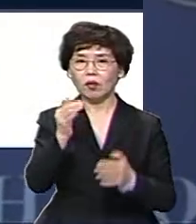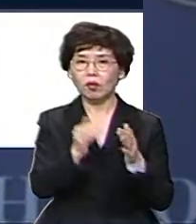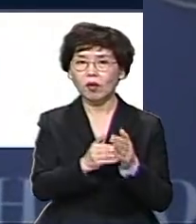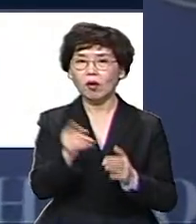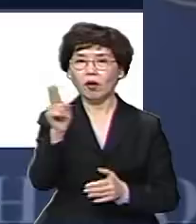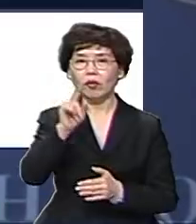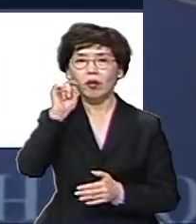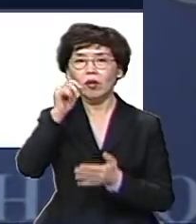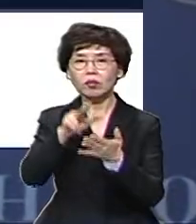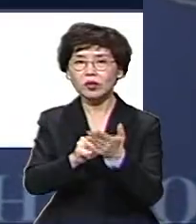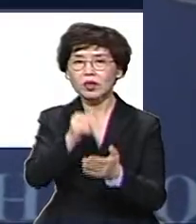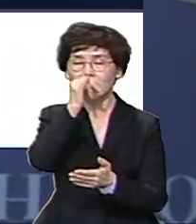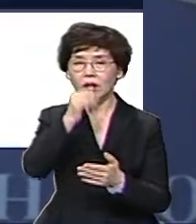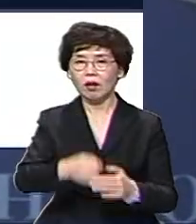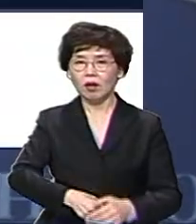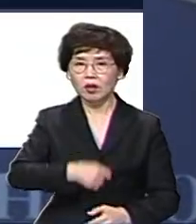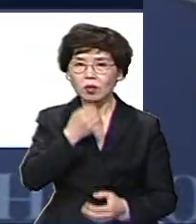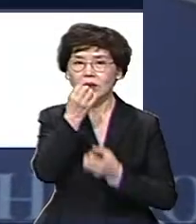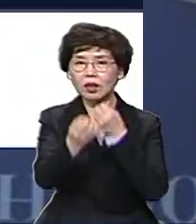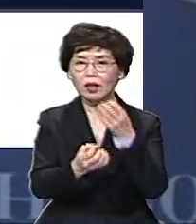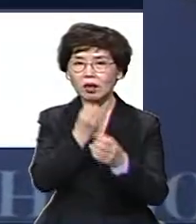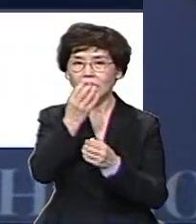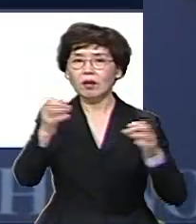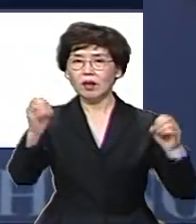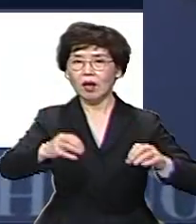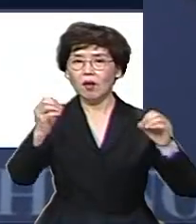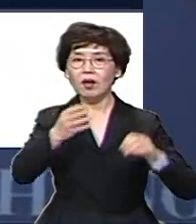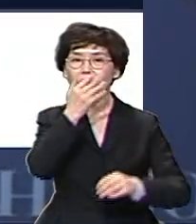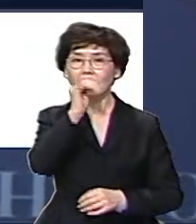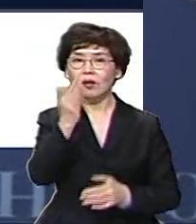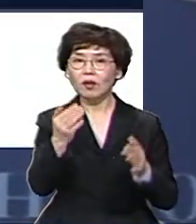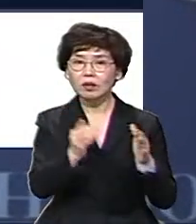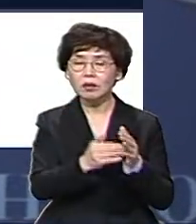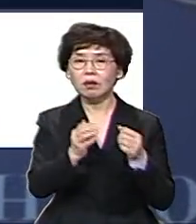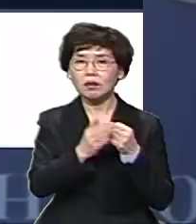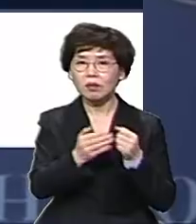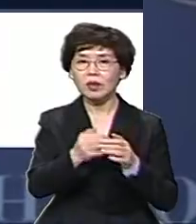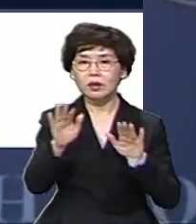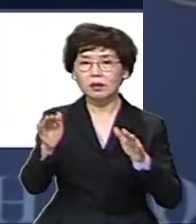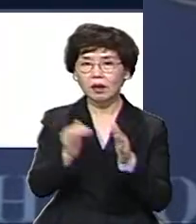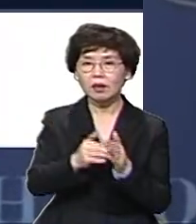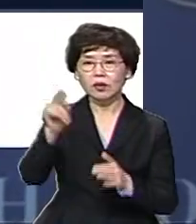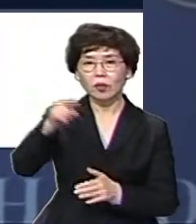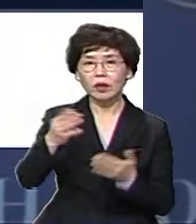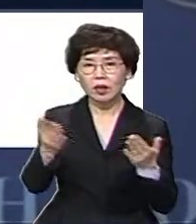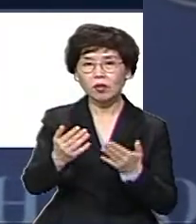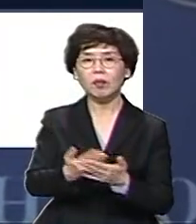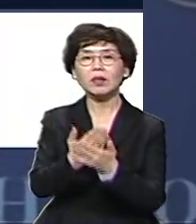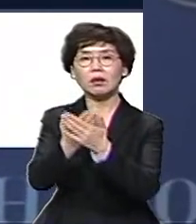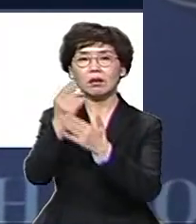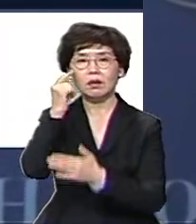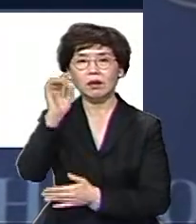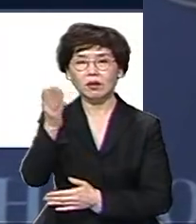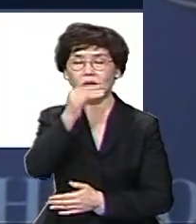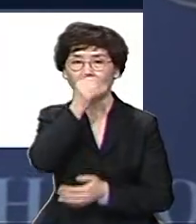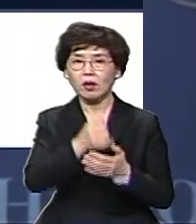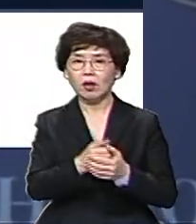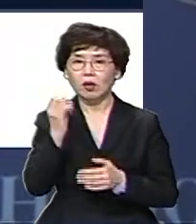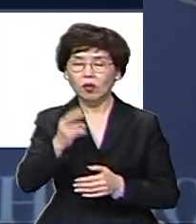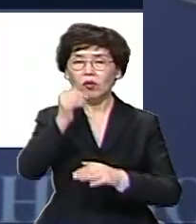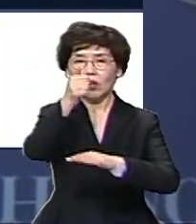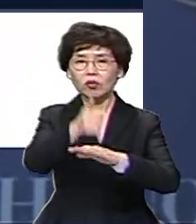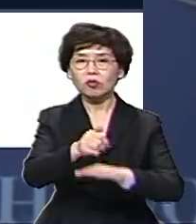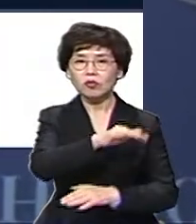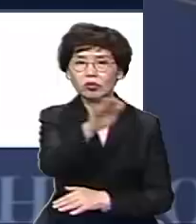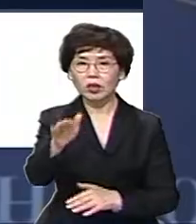알게 되었고 어떤 어려운 문제점이 있는지를 다 털어놓고 이야기할 수 있게 되었습니다. 그렇기 때문에 지금까지 온 것도 진전이라고 생각을